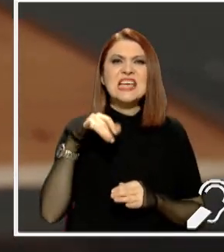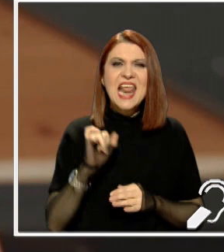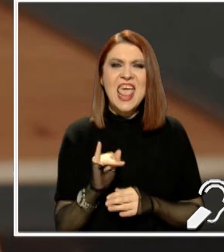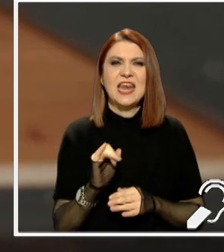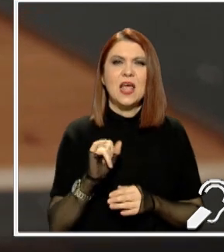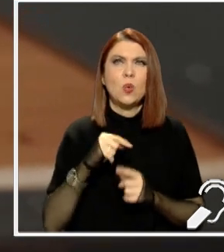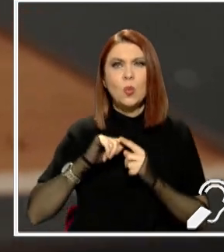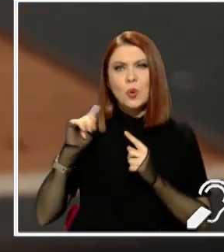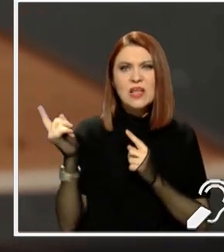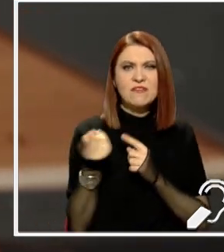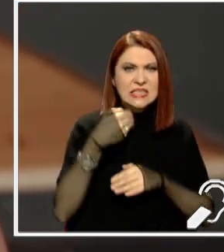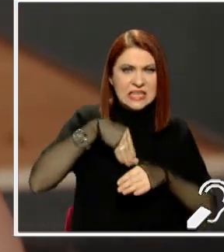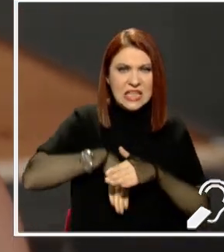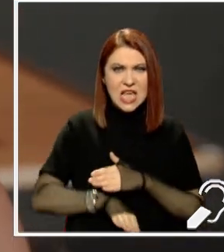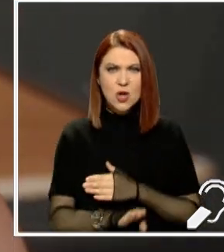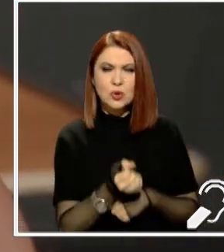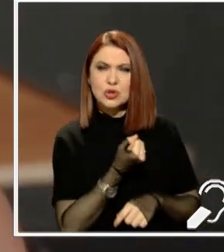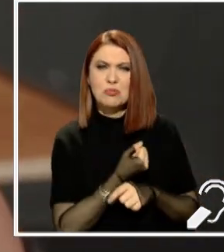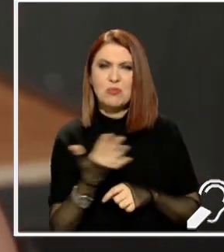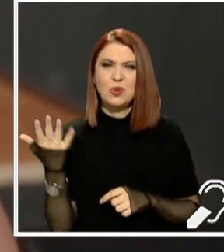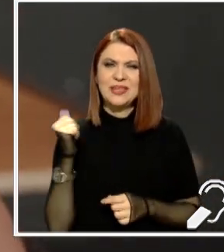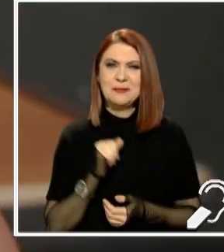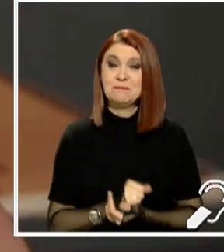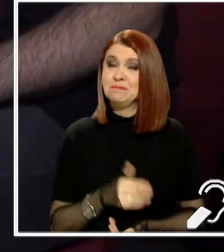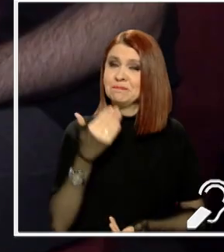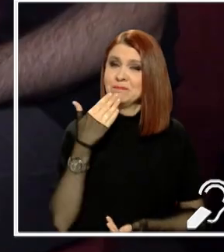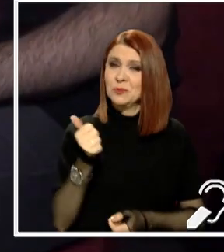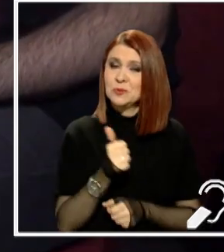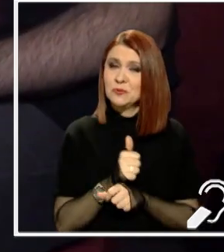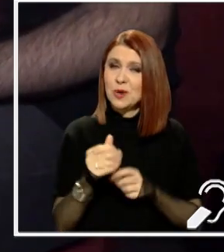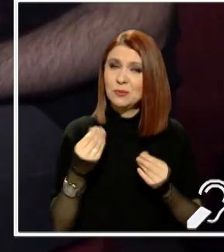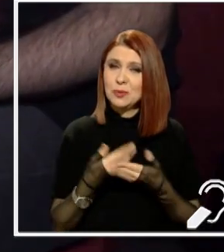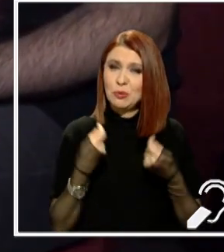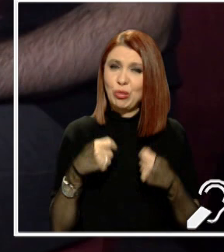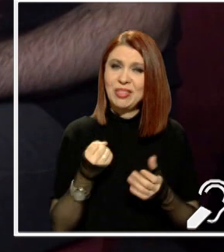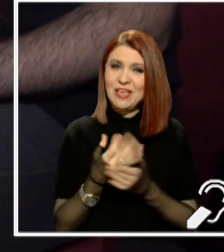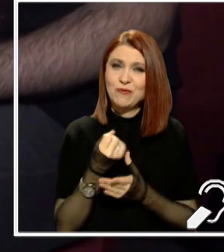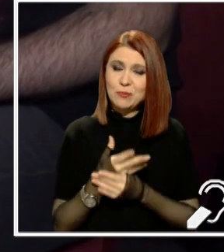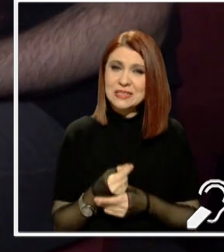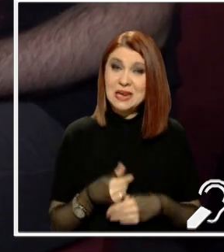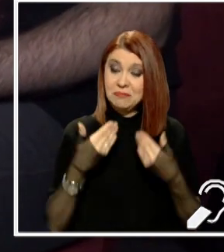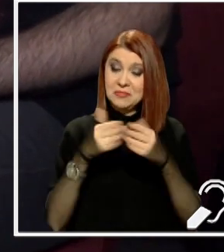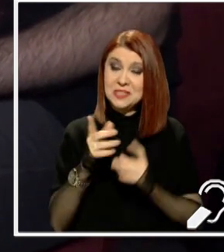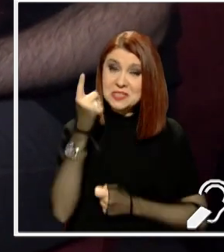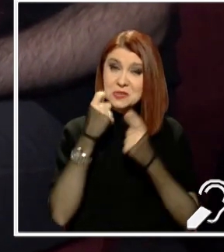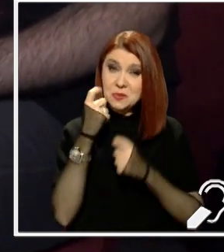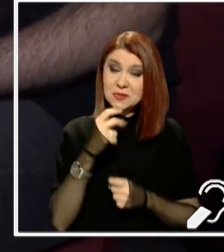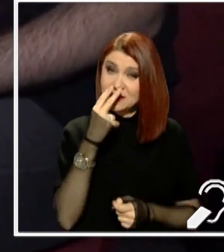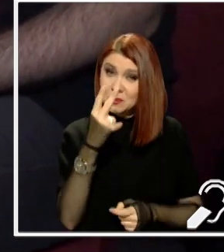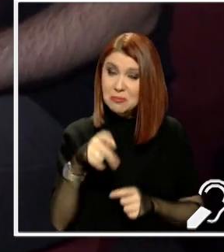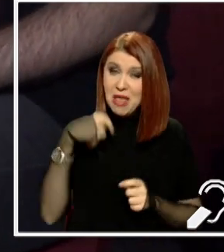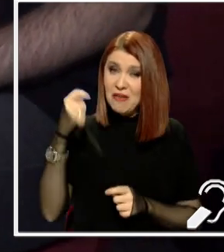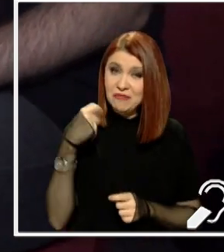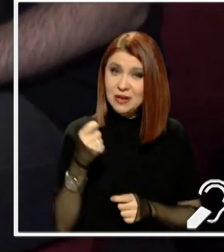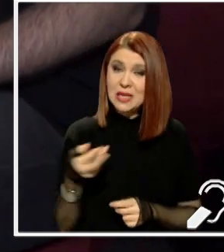un univers interior și așa mai departe. Mulțumesc mult pentru toate aceste informații. Ne-ați deschis curiozitatea să ne uităm la